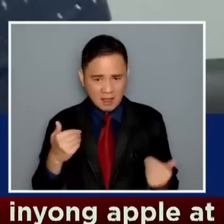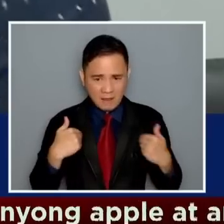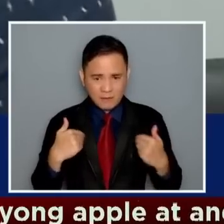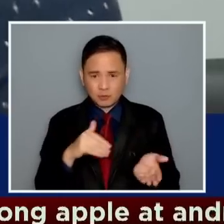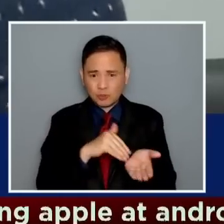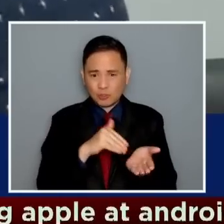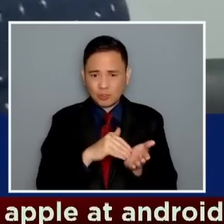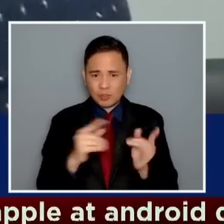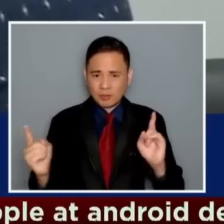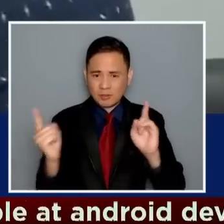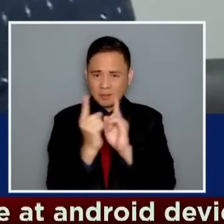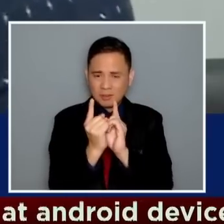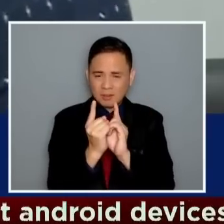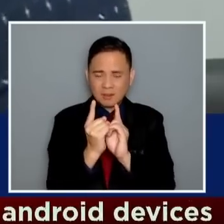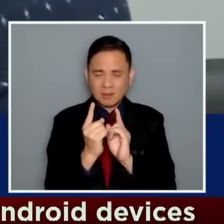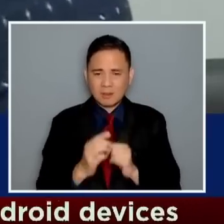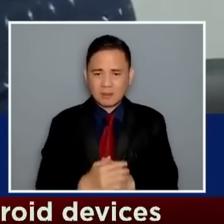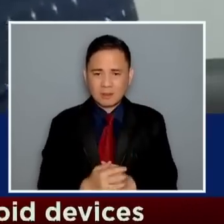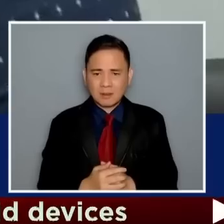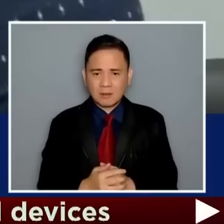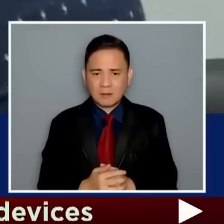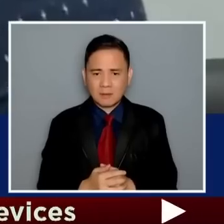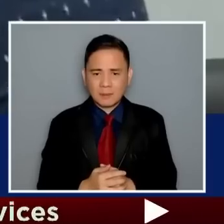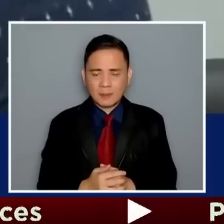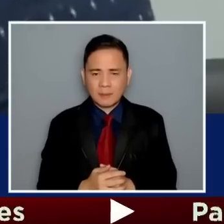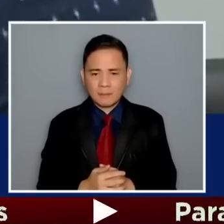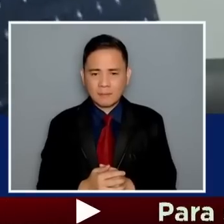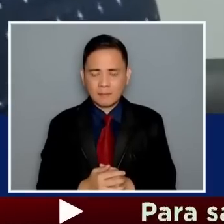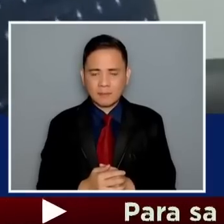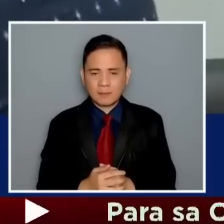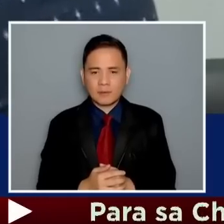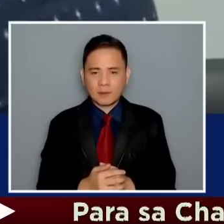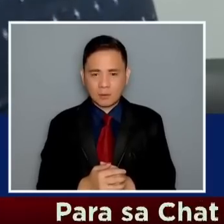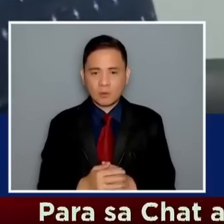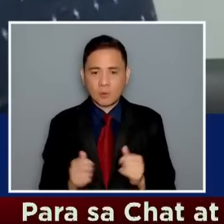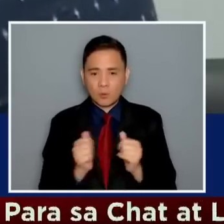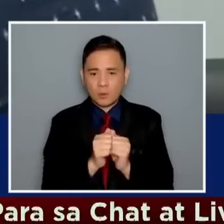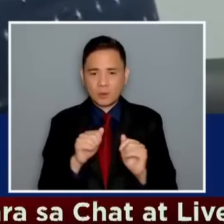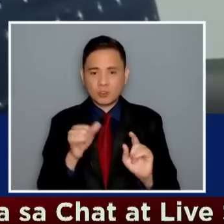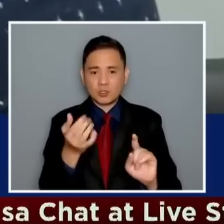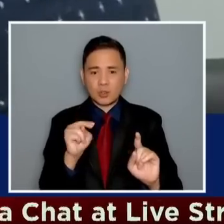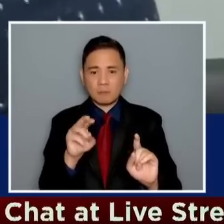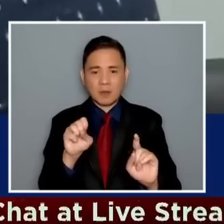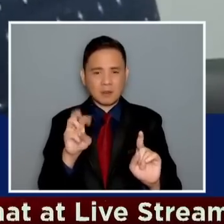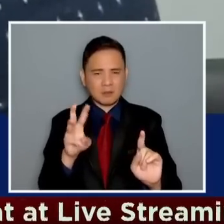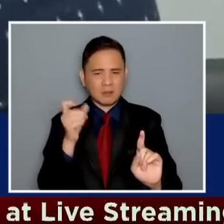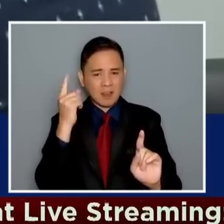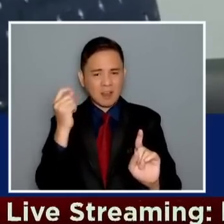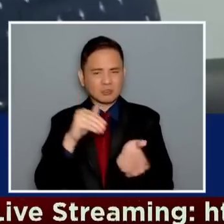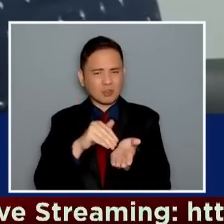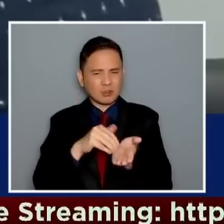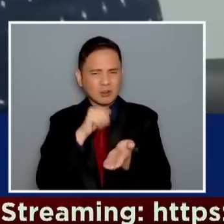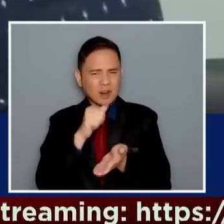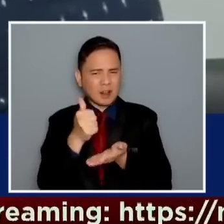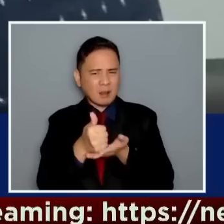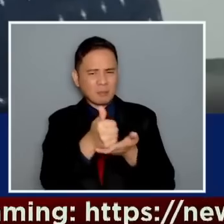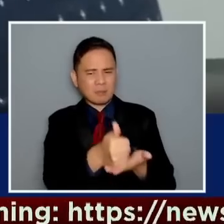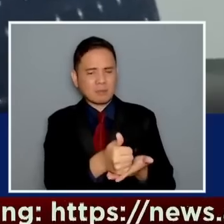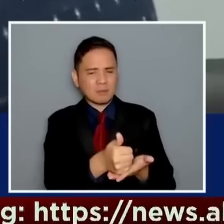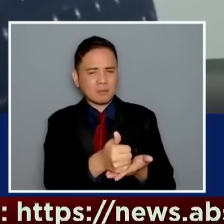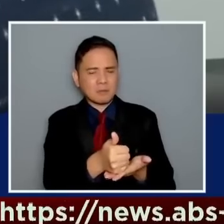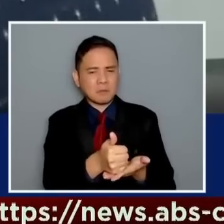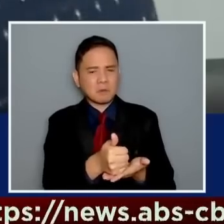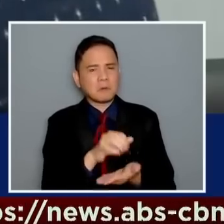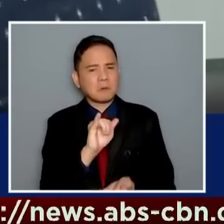nakita harap-harapan yung biktima, which is si Matthew, na hindi tinulungan? So unang-una, hindi ko nakita